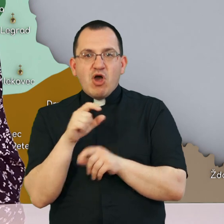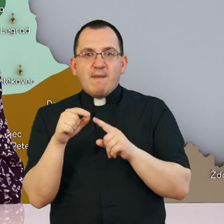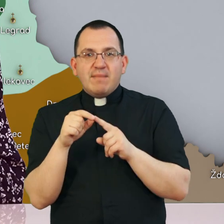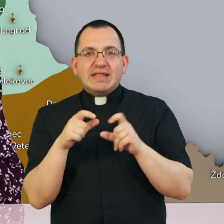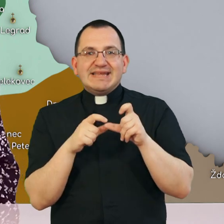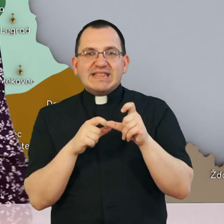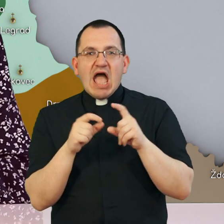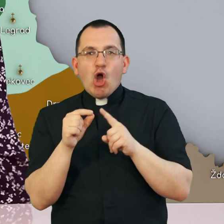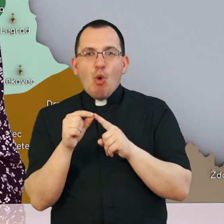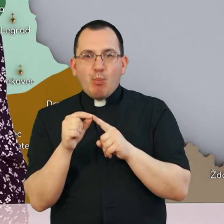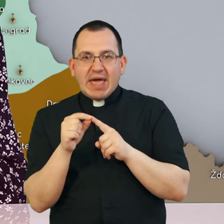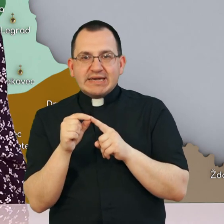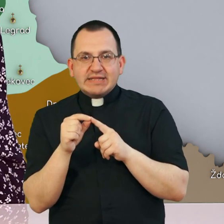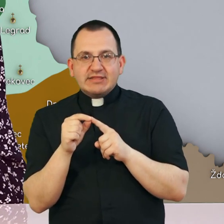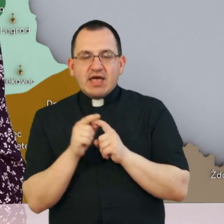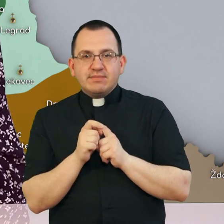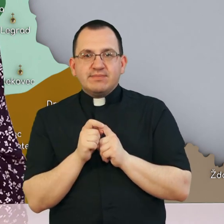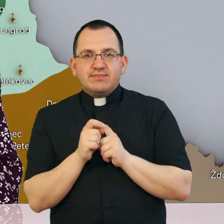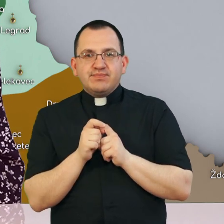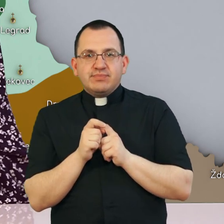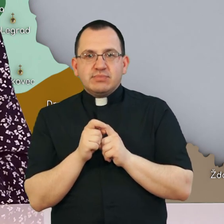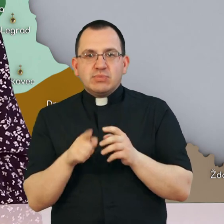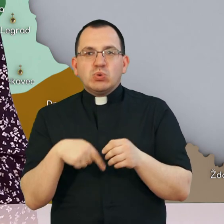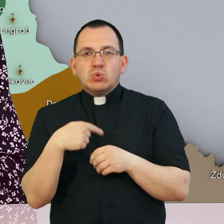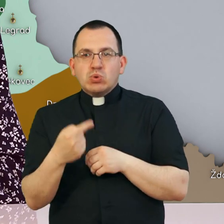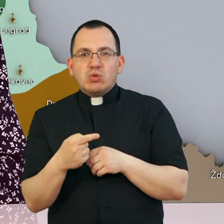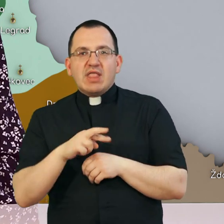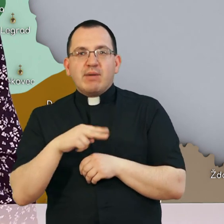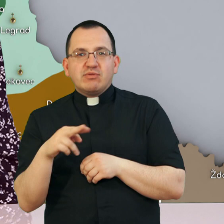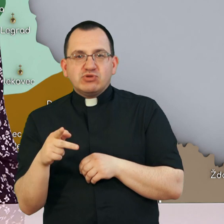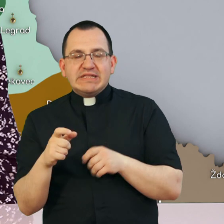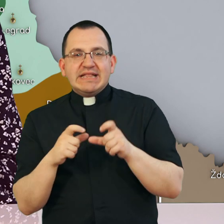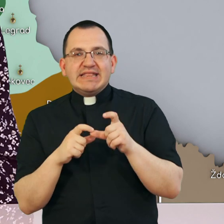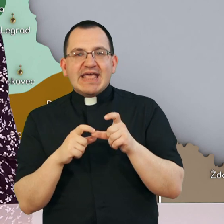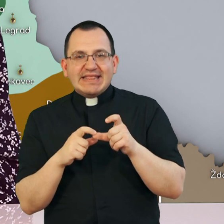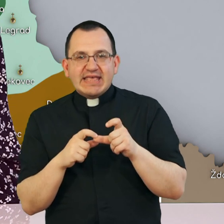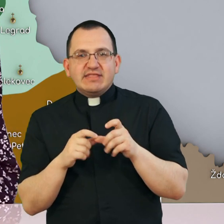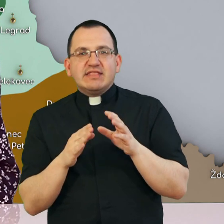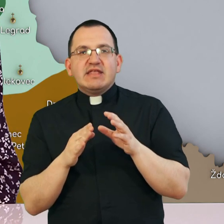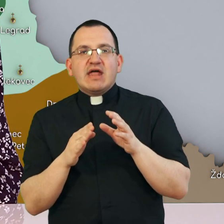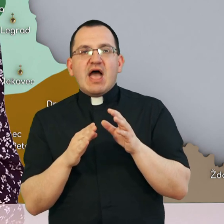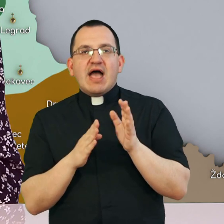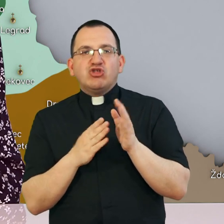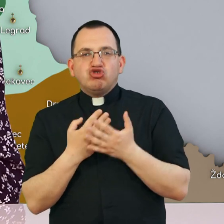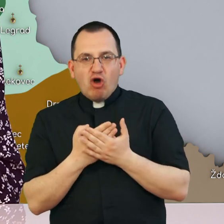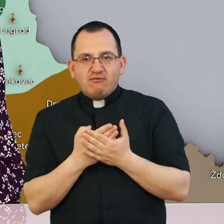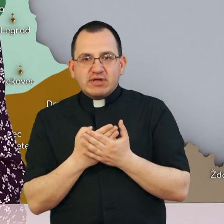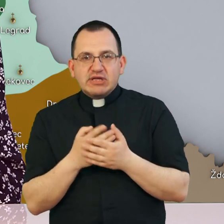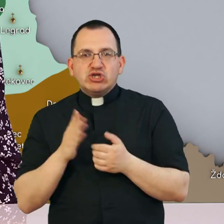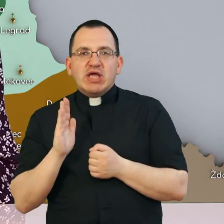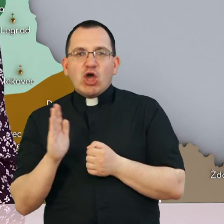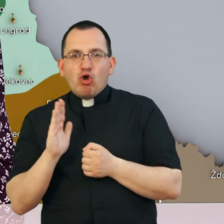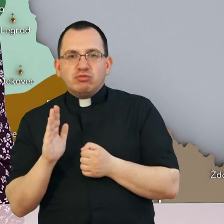izdavača Isusovačke službe za izbjeglice, zatim prevoditeljica sestra Vesna Zofkić te gospođa